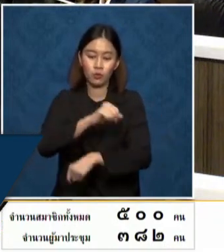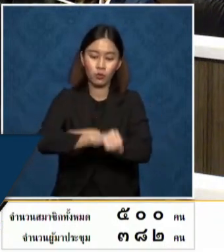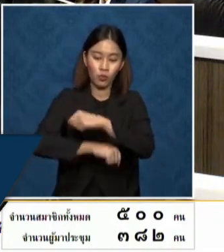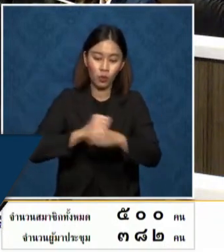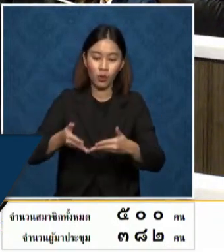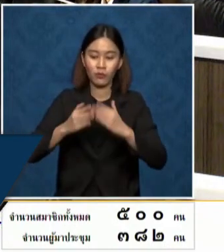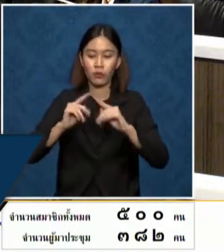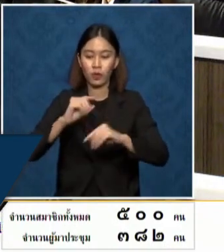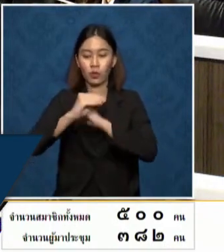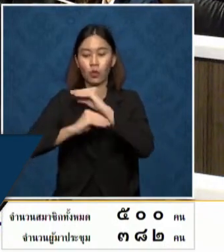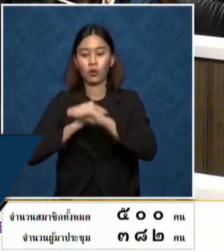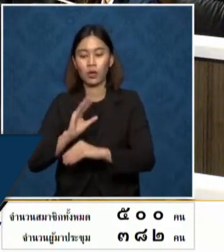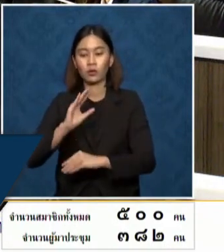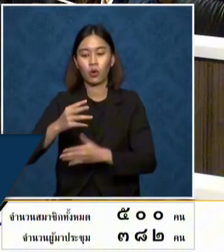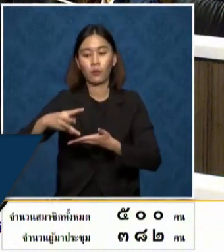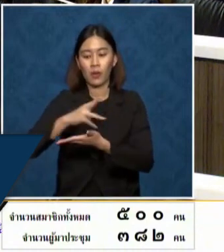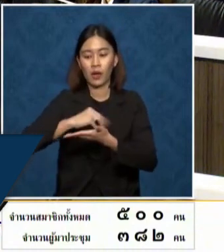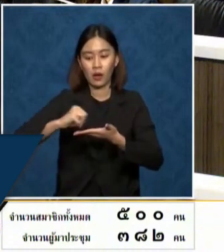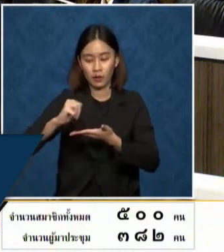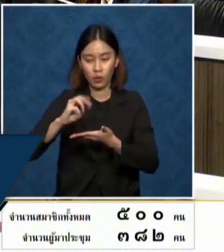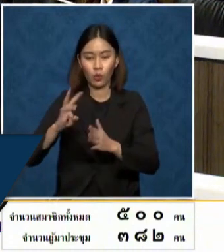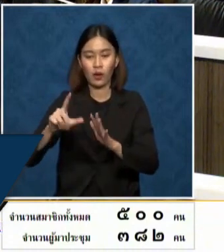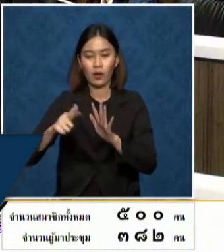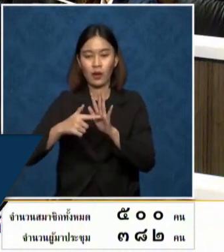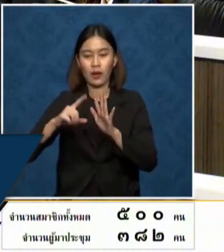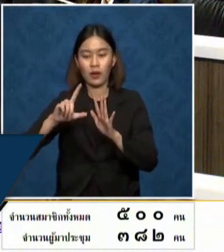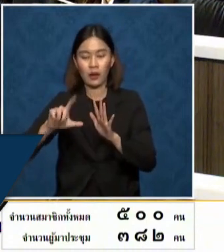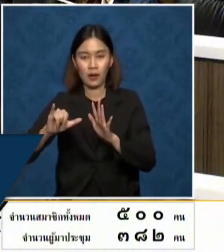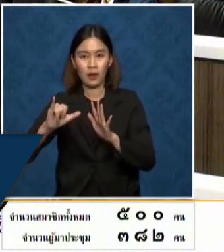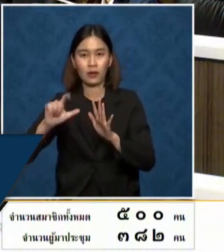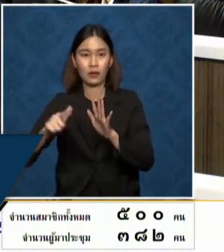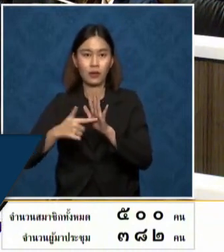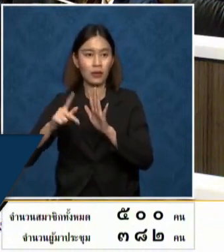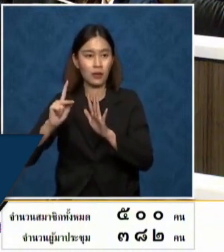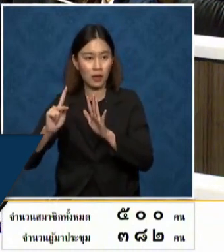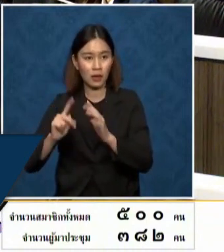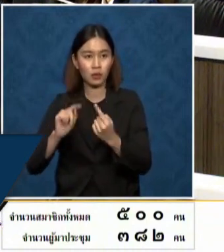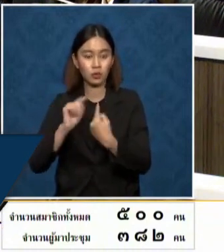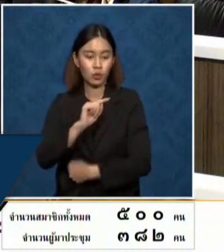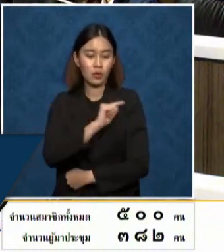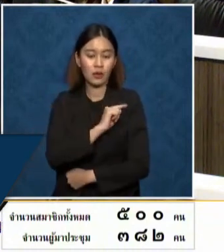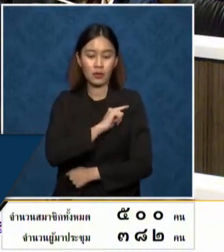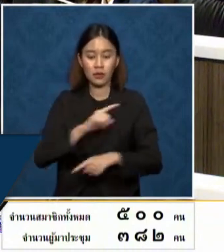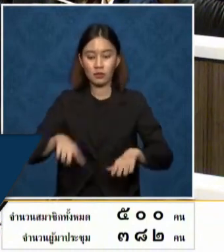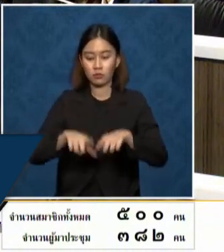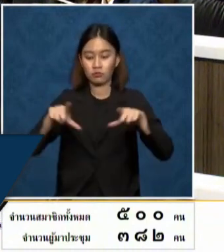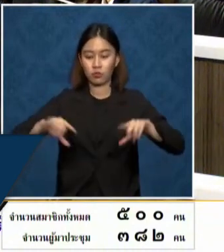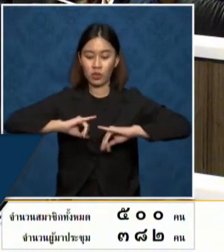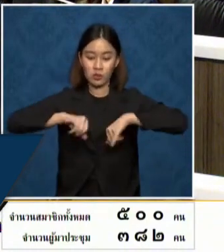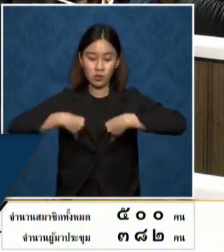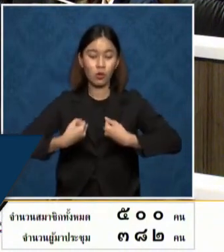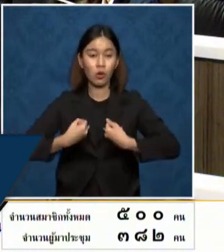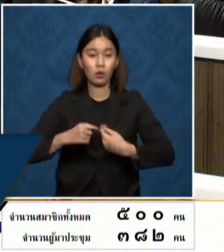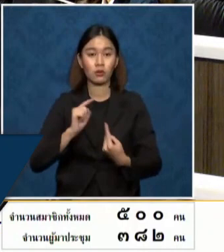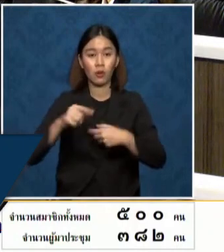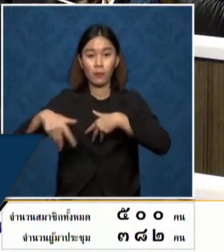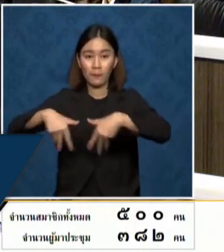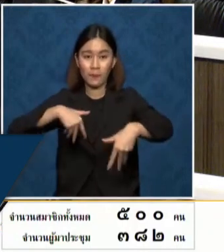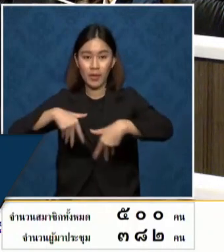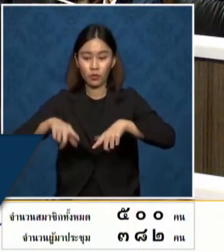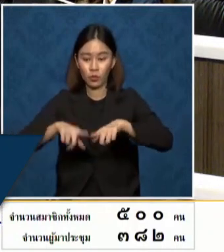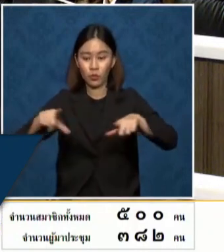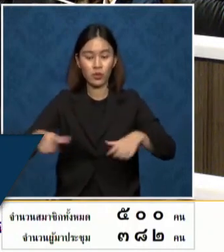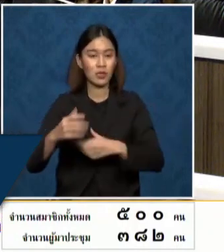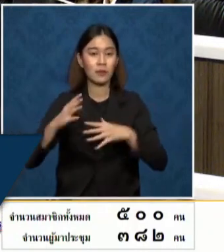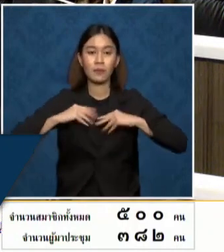สร้างโครงการของมหาวิทยาลัยวลัยลักษ์ในฐานะเจ้าของพื้นที่และจากกรณีที่ประชาชนในพื้น